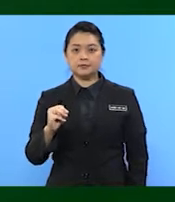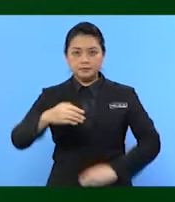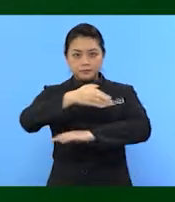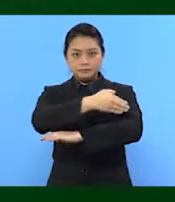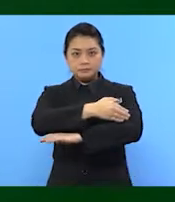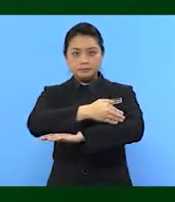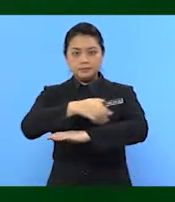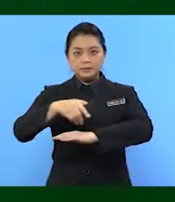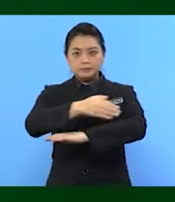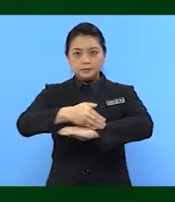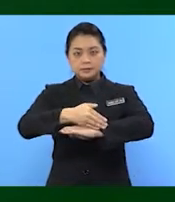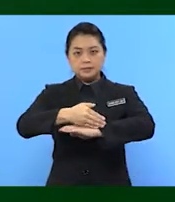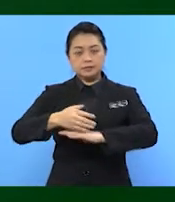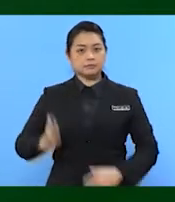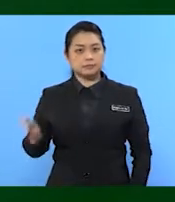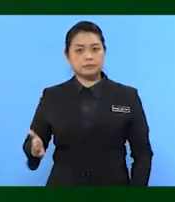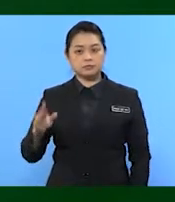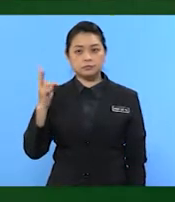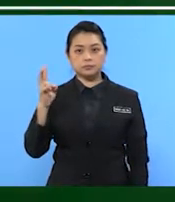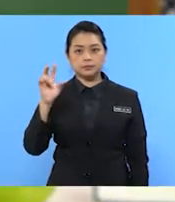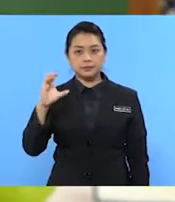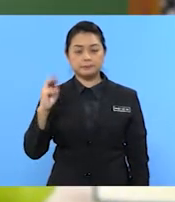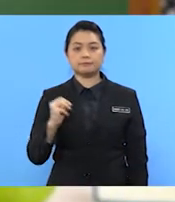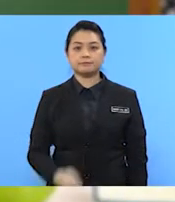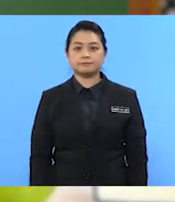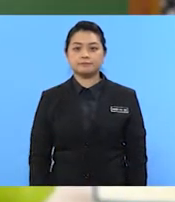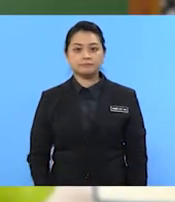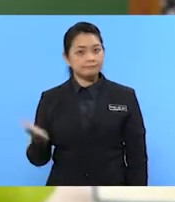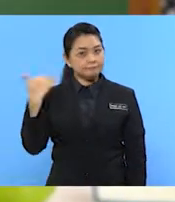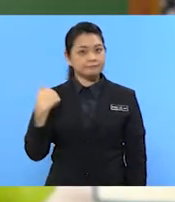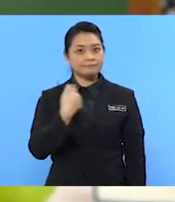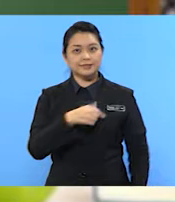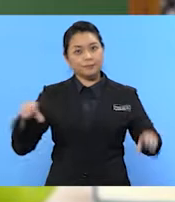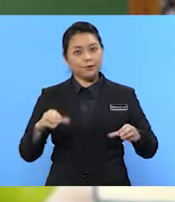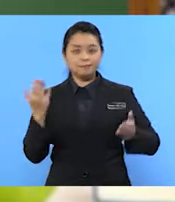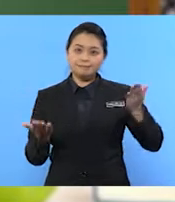sisi bersebelahan 10 cm. Marilah kita buat